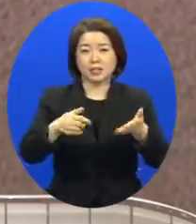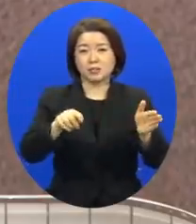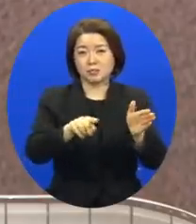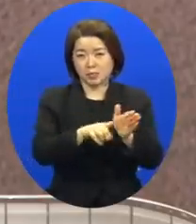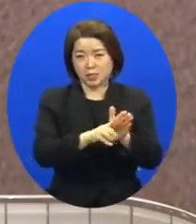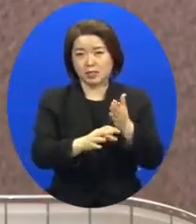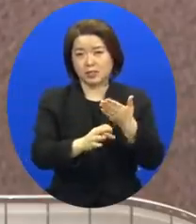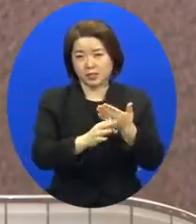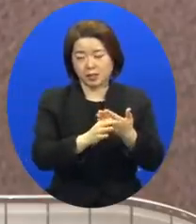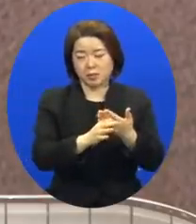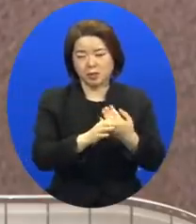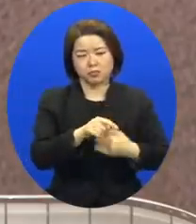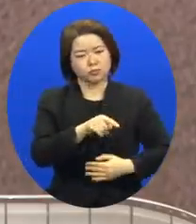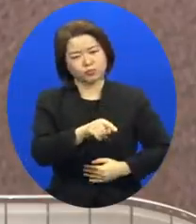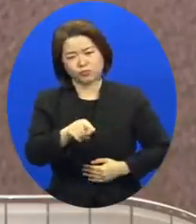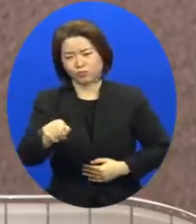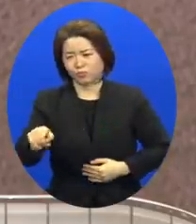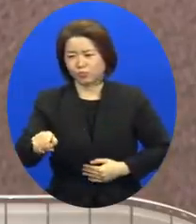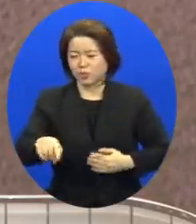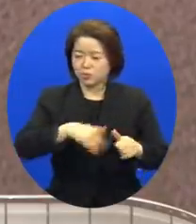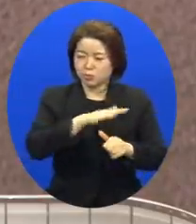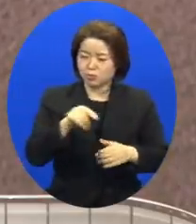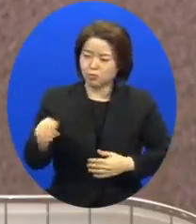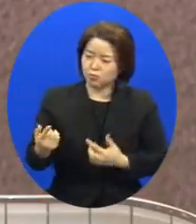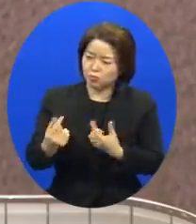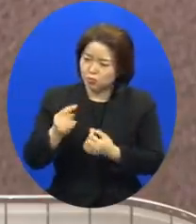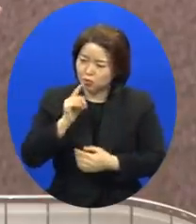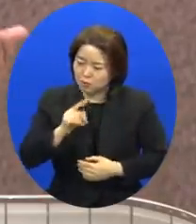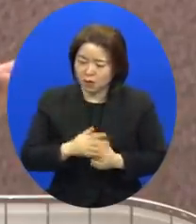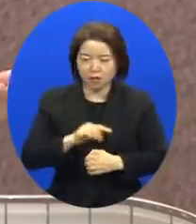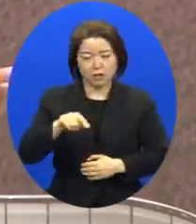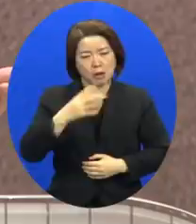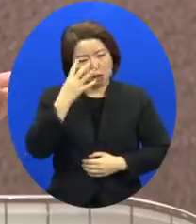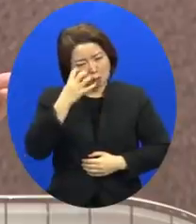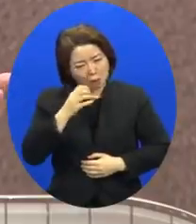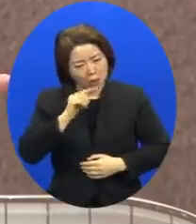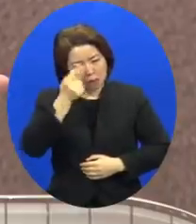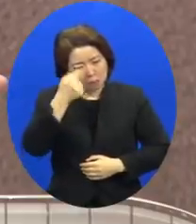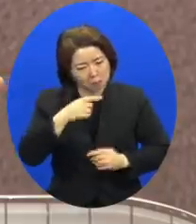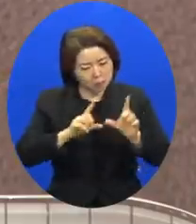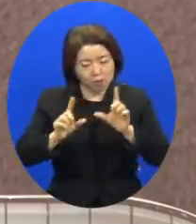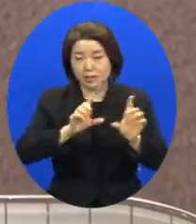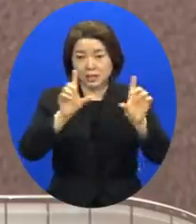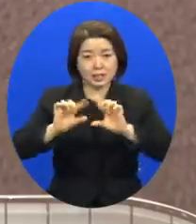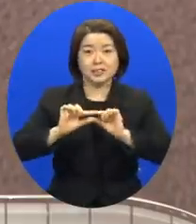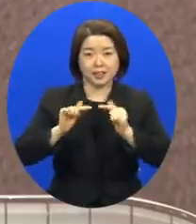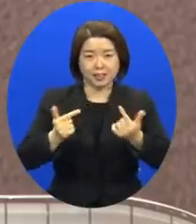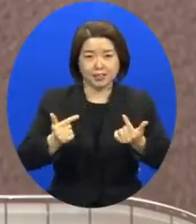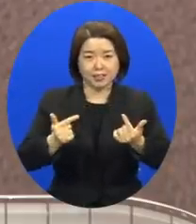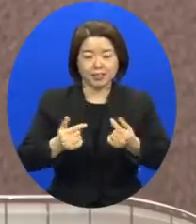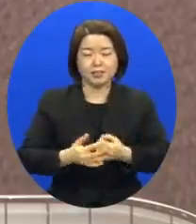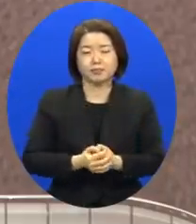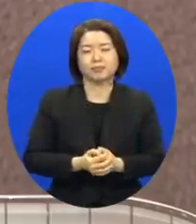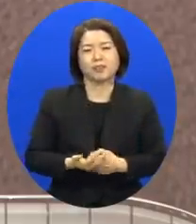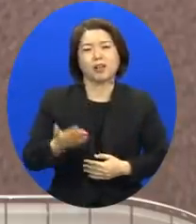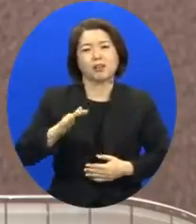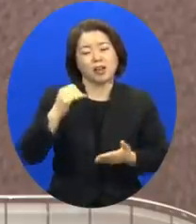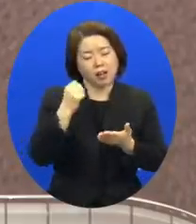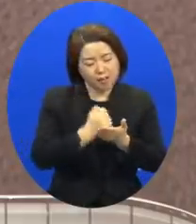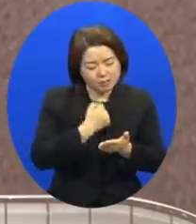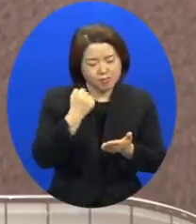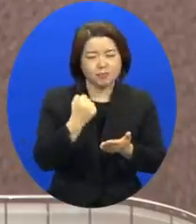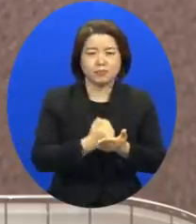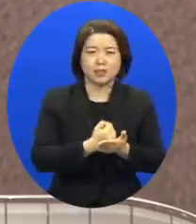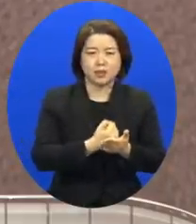이런 분위기로 이렇게 말하며 이런 표정으로 살지 않을 텐데 그런데 안타깝게도 너무나